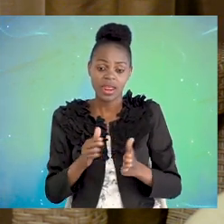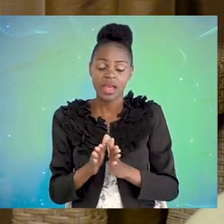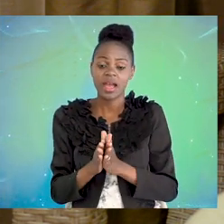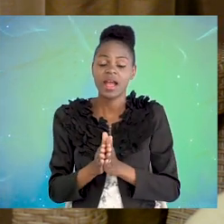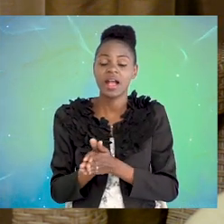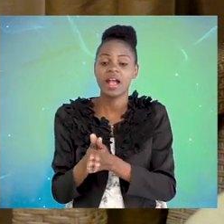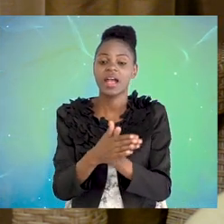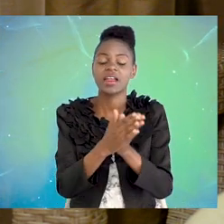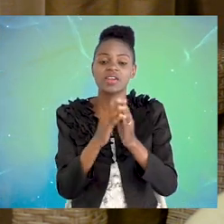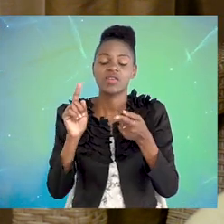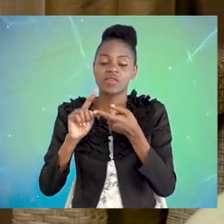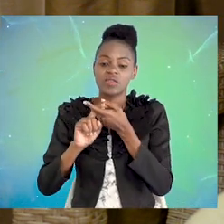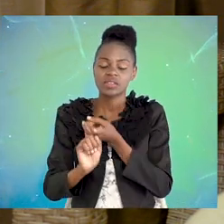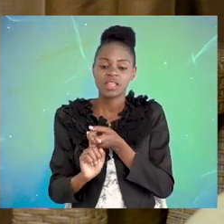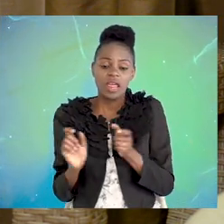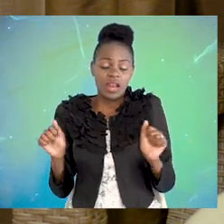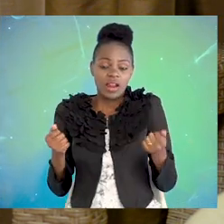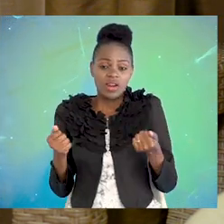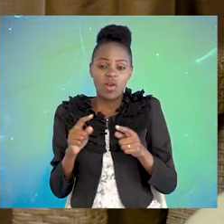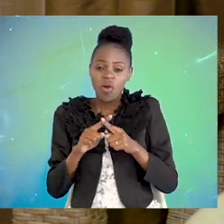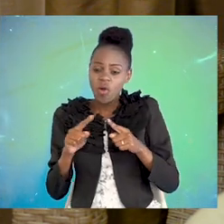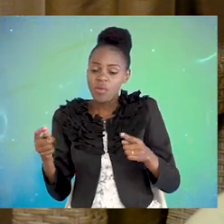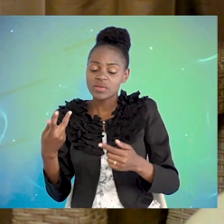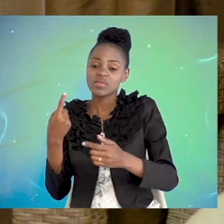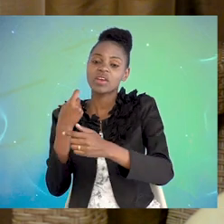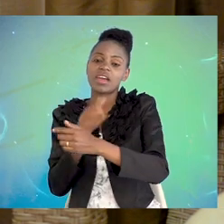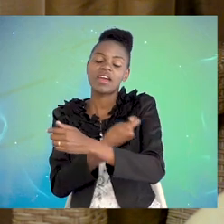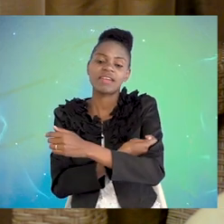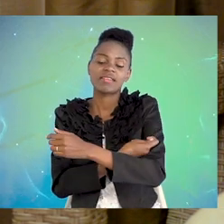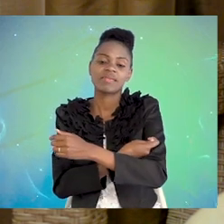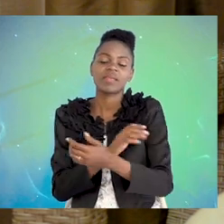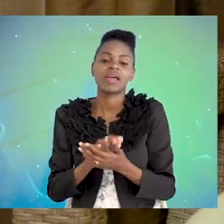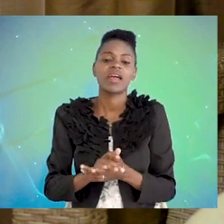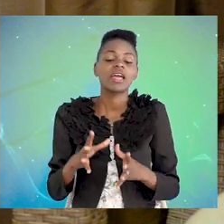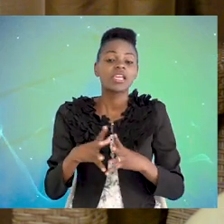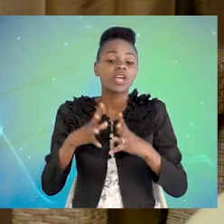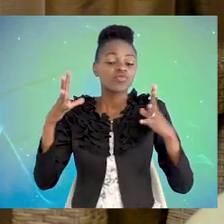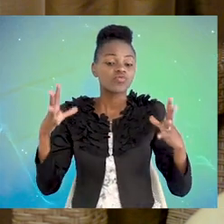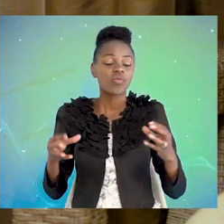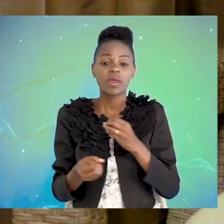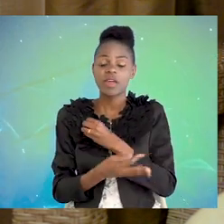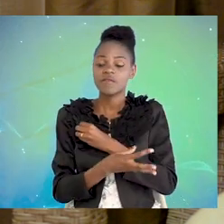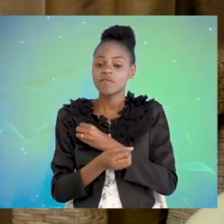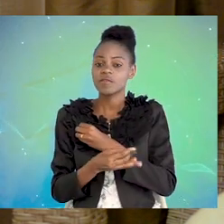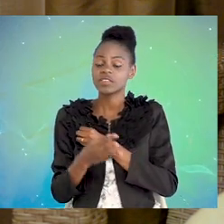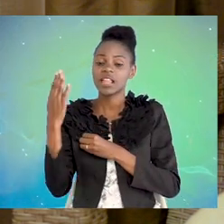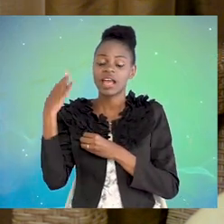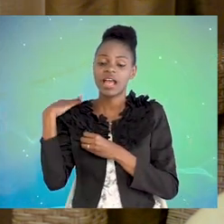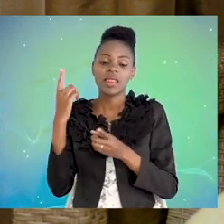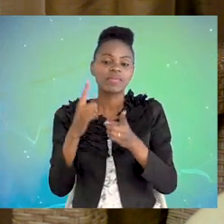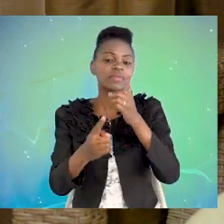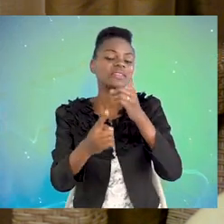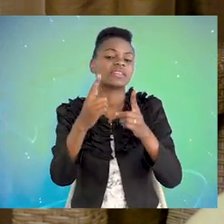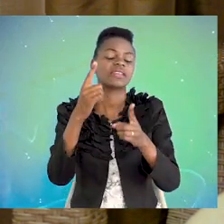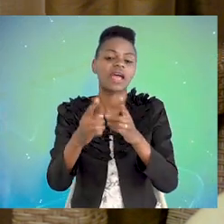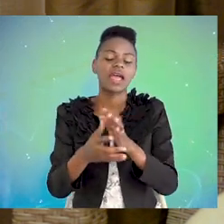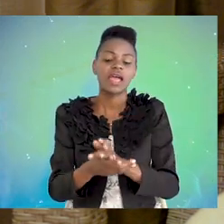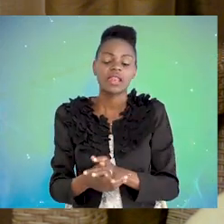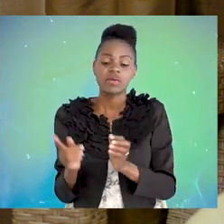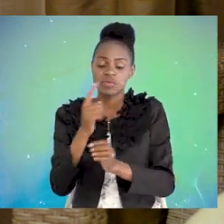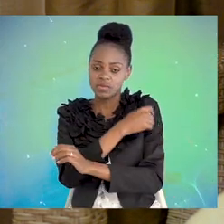ya typhoid fever komanso katemera wa typhoid. Chachikulu mmene afotokozera moja, pitani ndithu